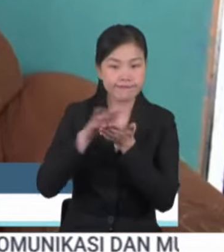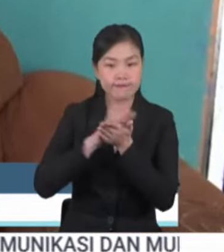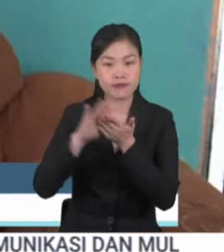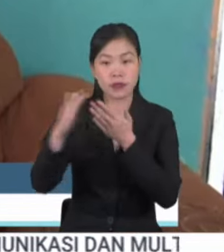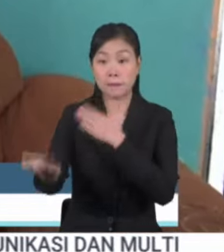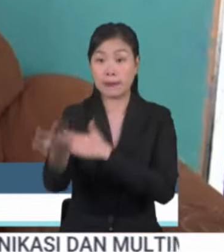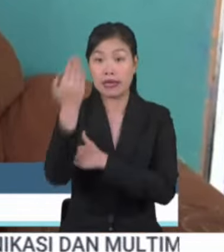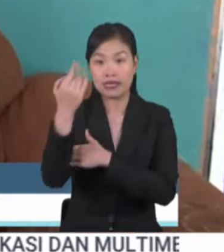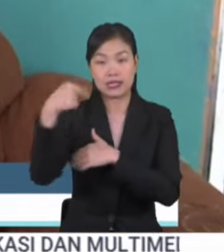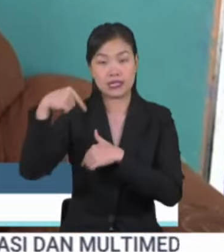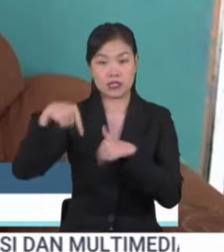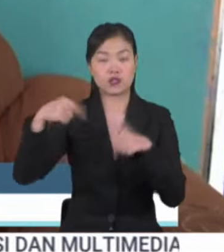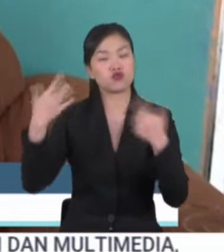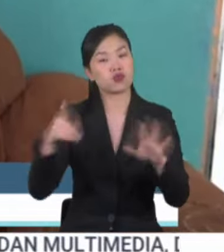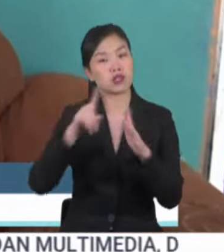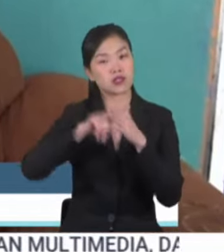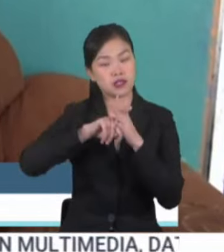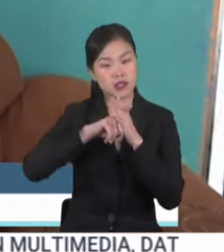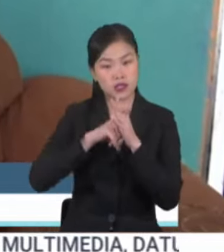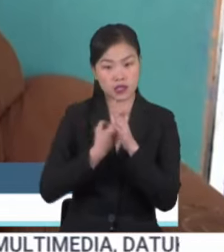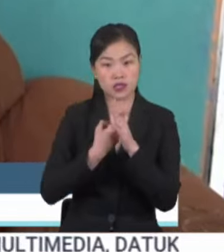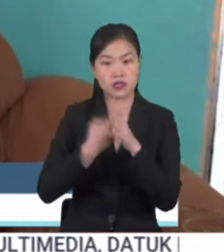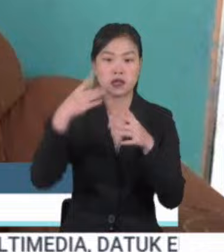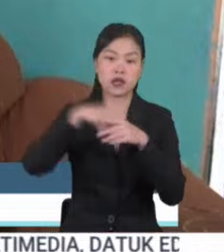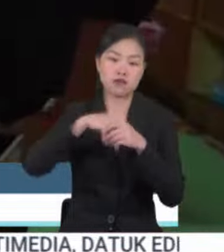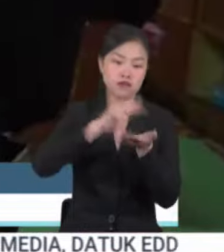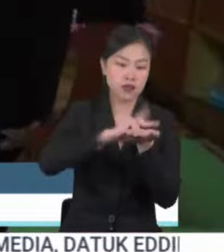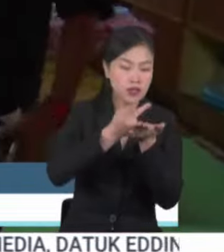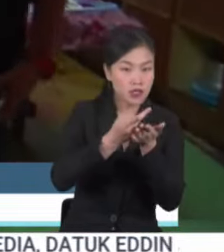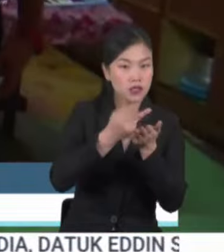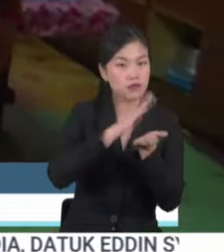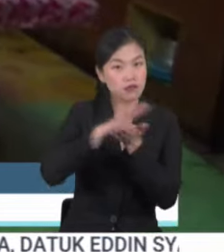pagi inilah. Start habis cuci dah bahagian dapur tu.